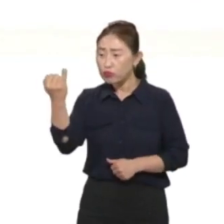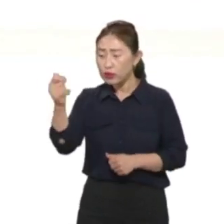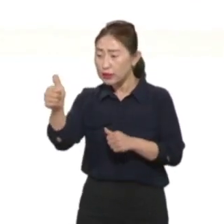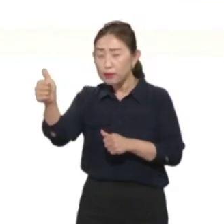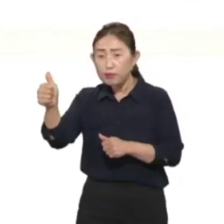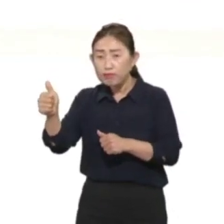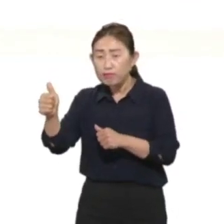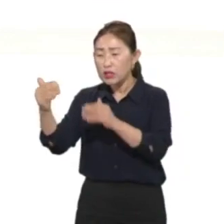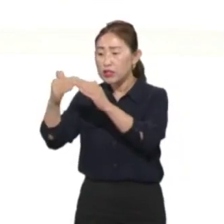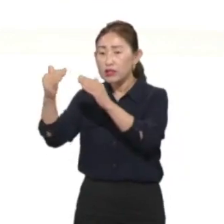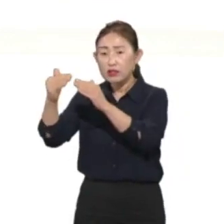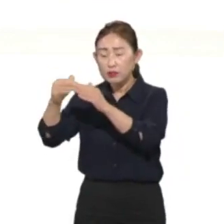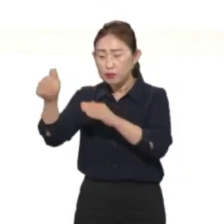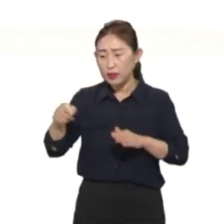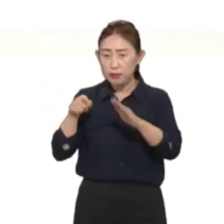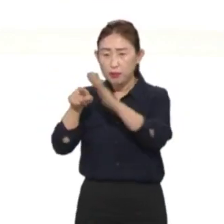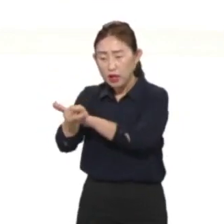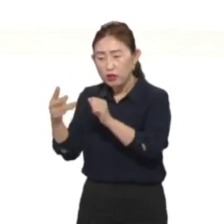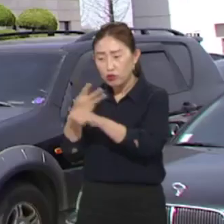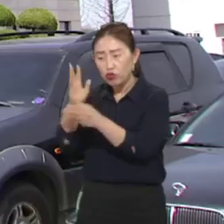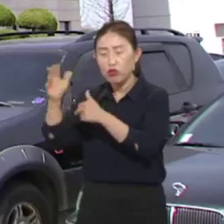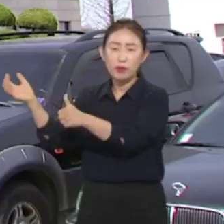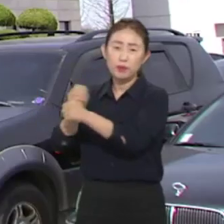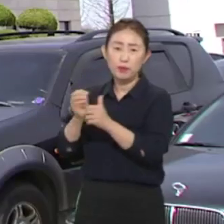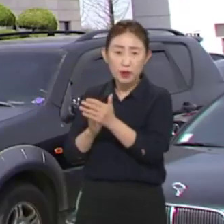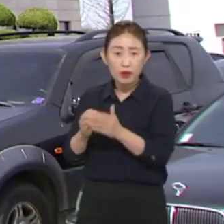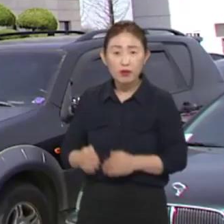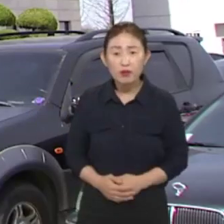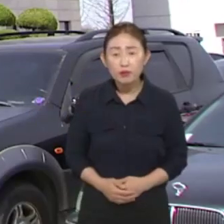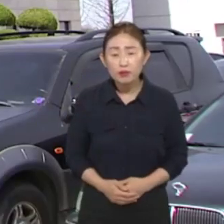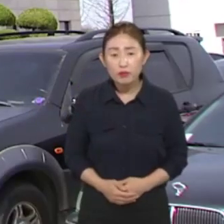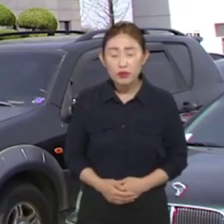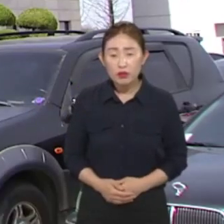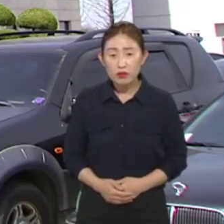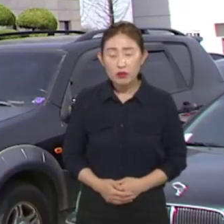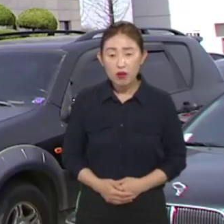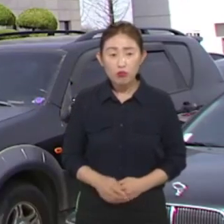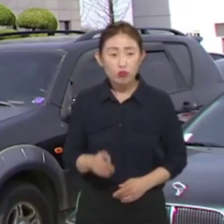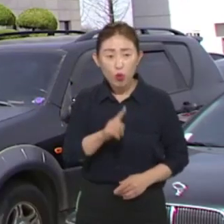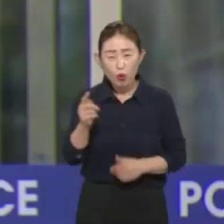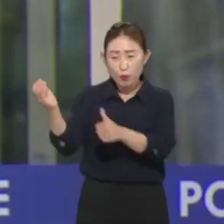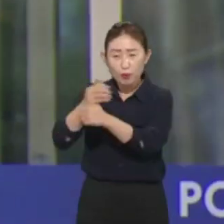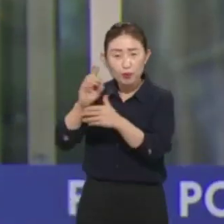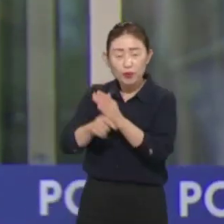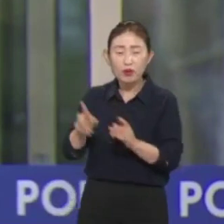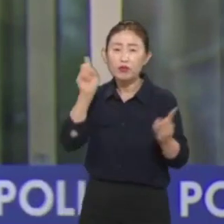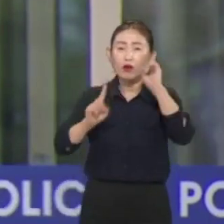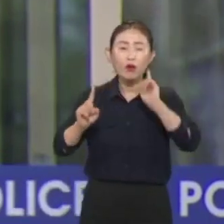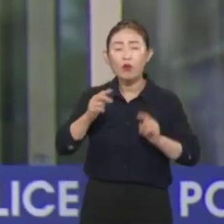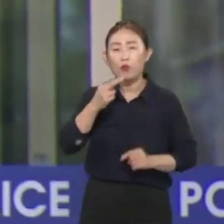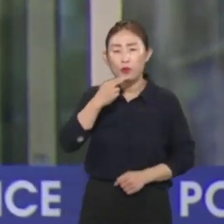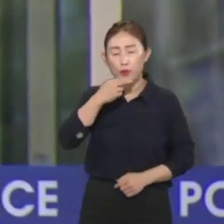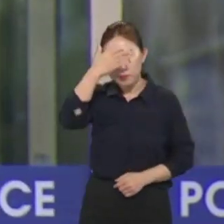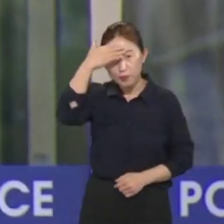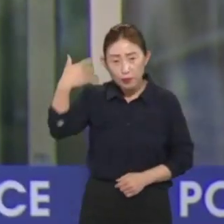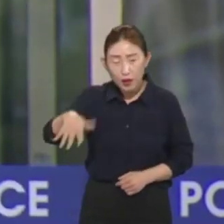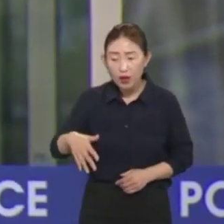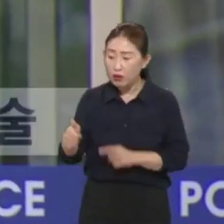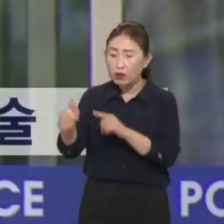피의자 54살 A씨를 검거했습니다. 다행히 범행 과정에서 다친 사람은 없었습니다. 경찰